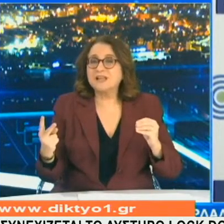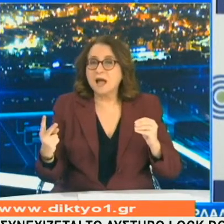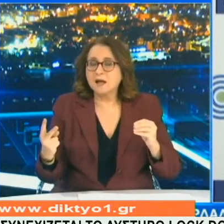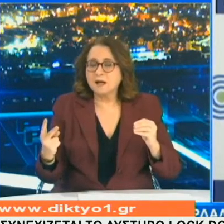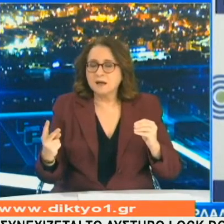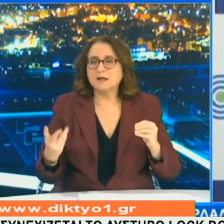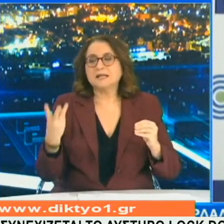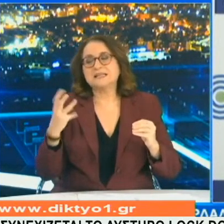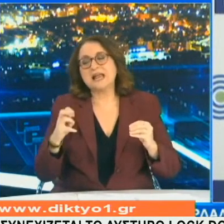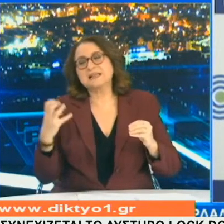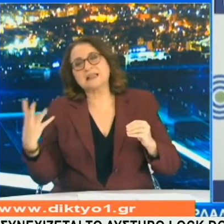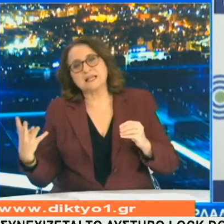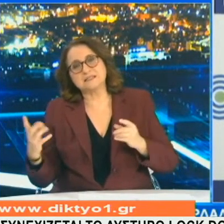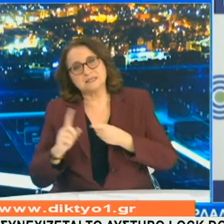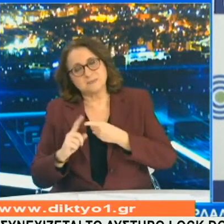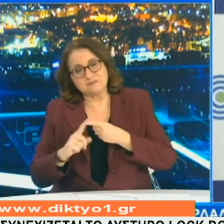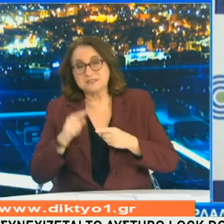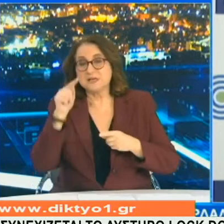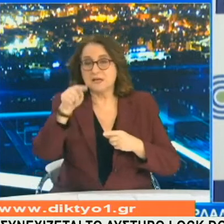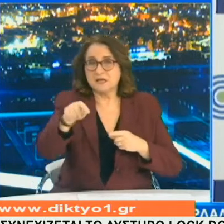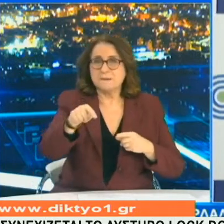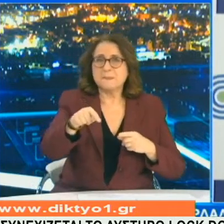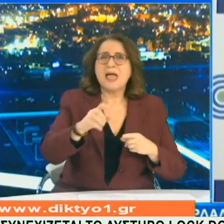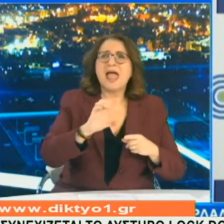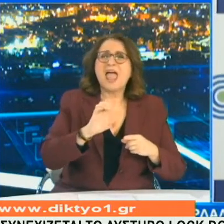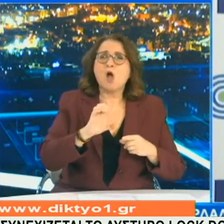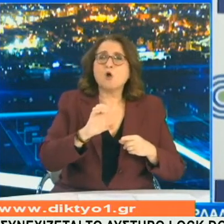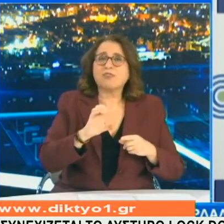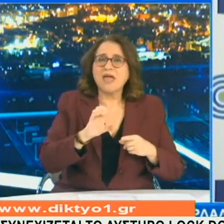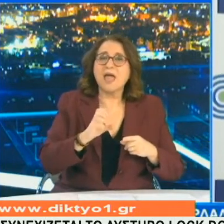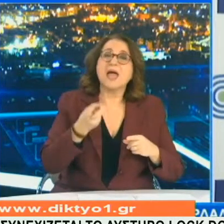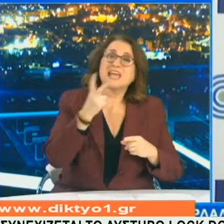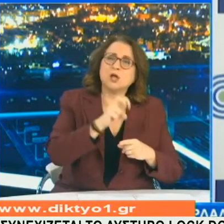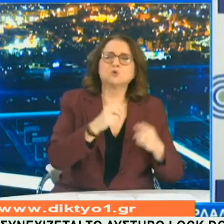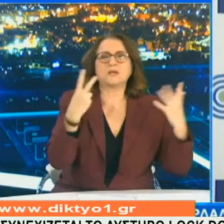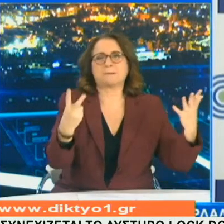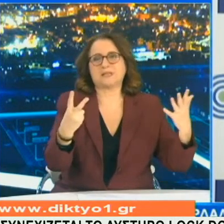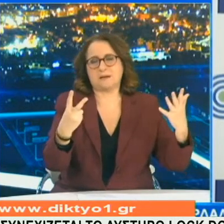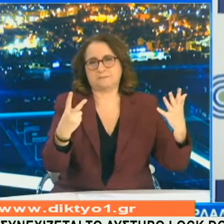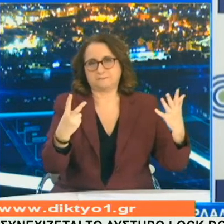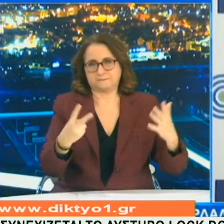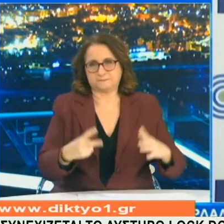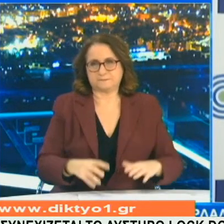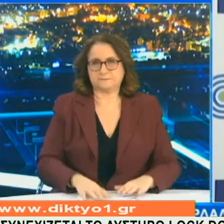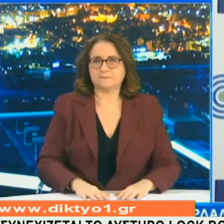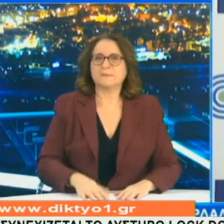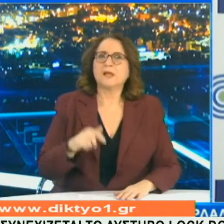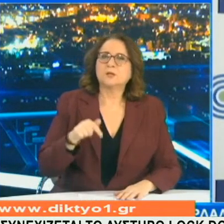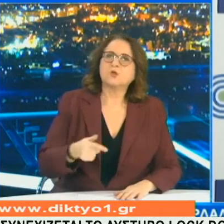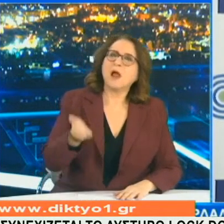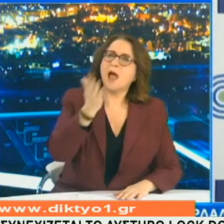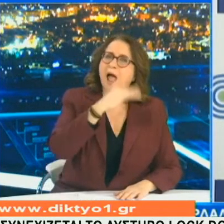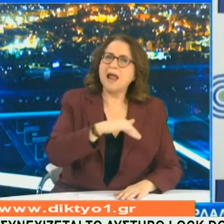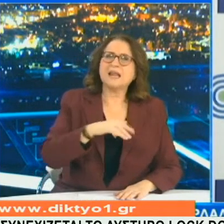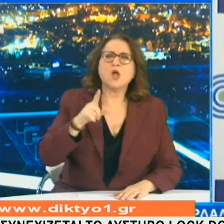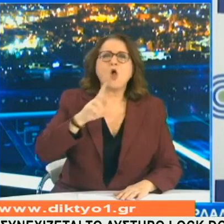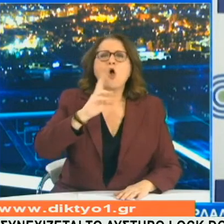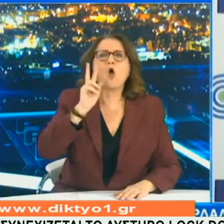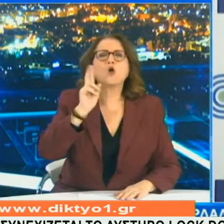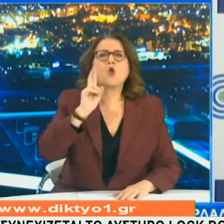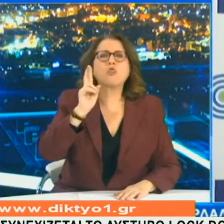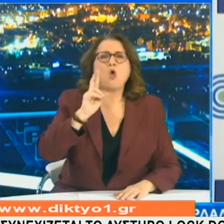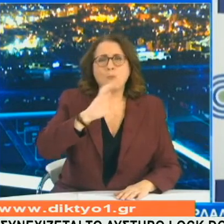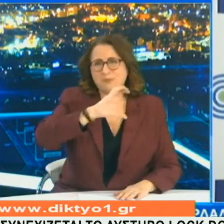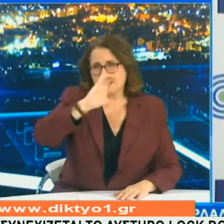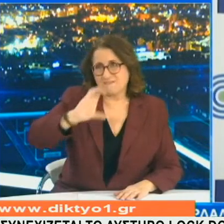με τις τοπικές κοινότητες Στροφής, Νέδας, Αγιοχωρίου και Ιππίου του Δήμου Αριανών, της Περιφερειακής Ενότητας Ροδόπης,